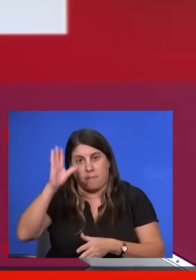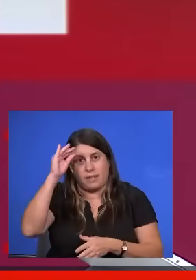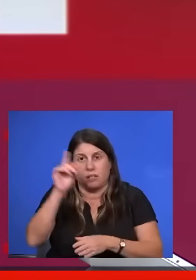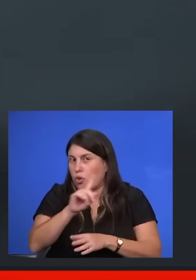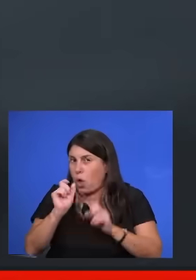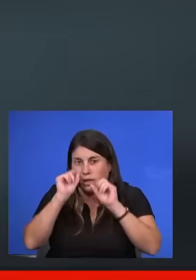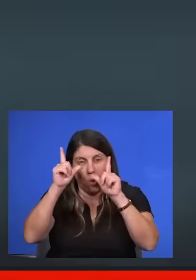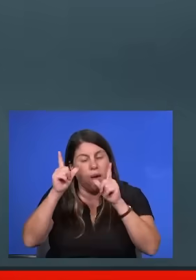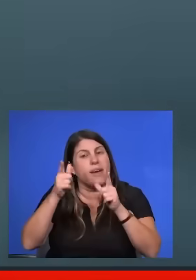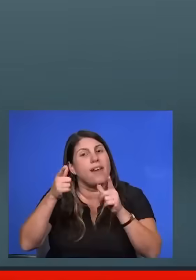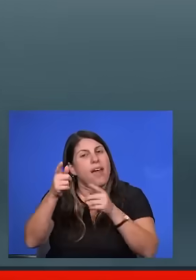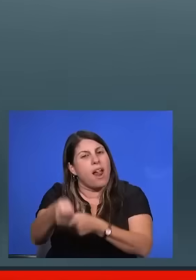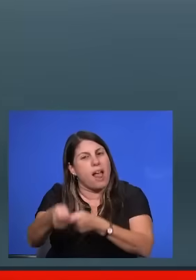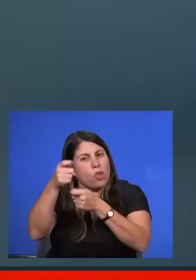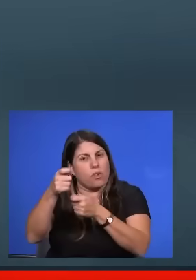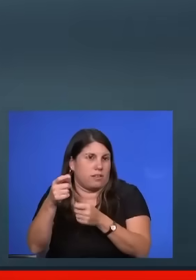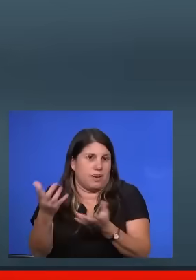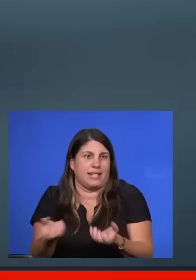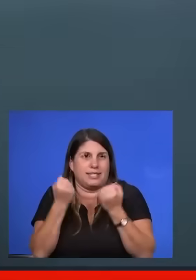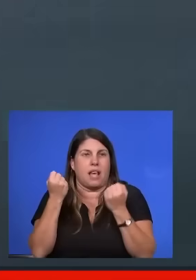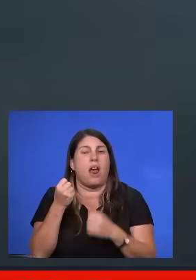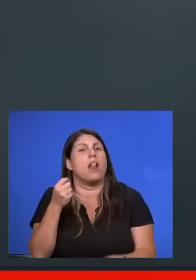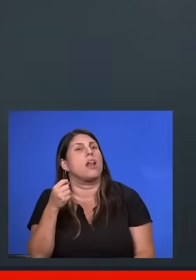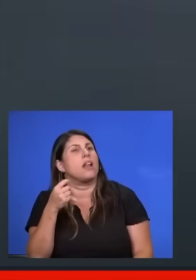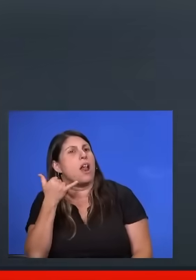וניצל. הלו!